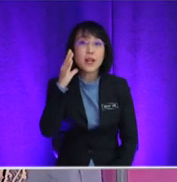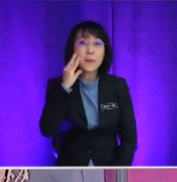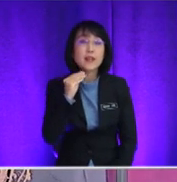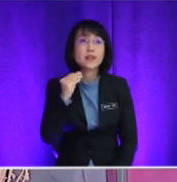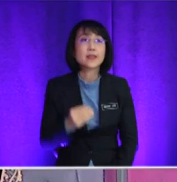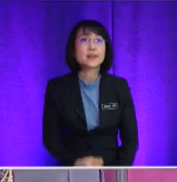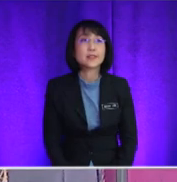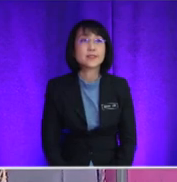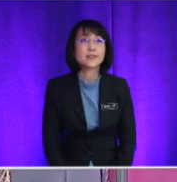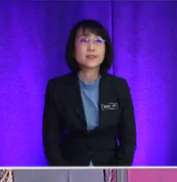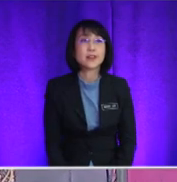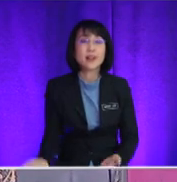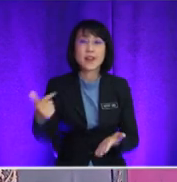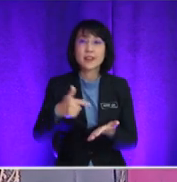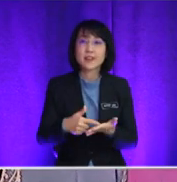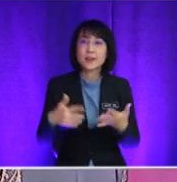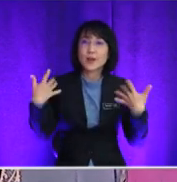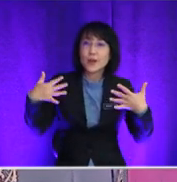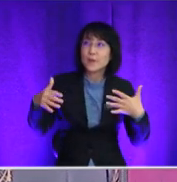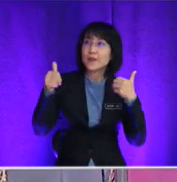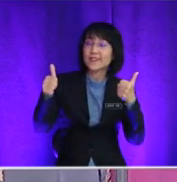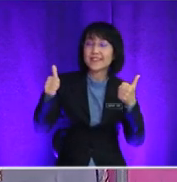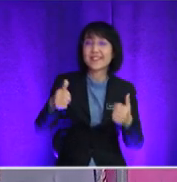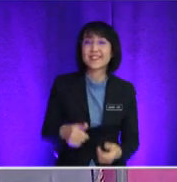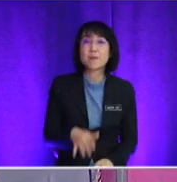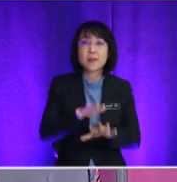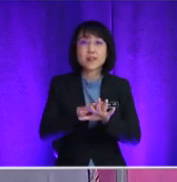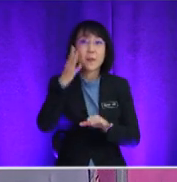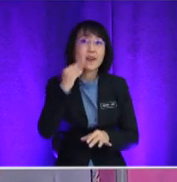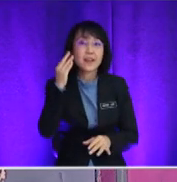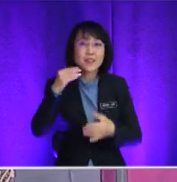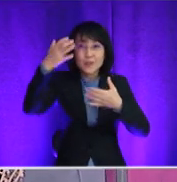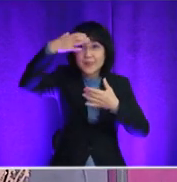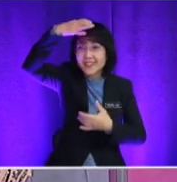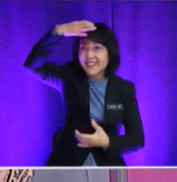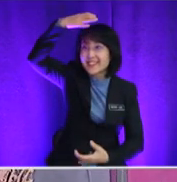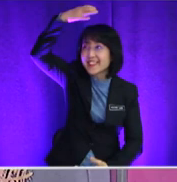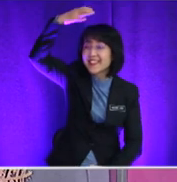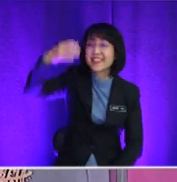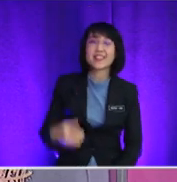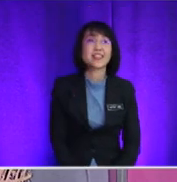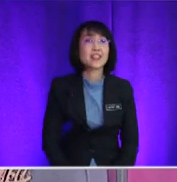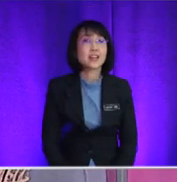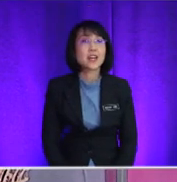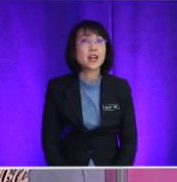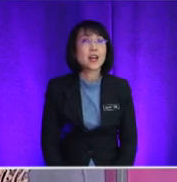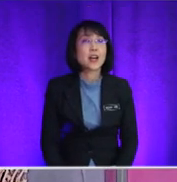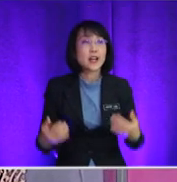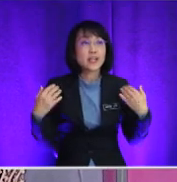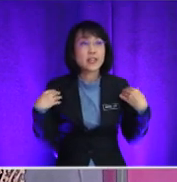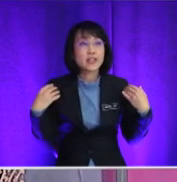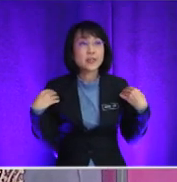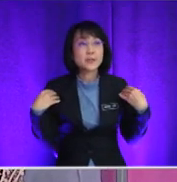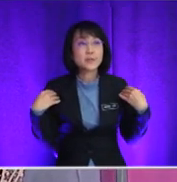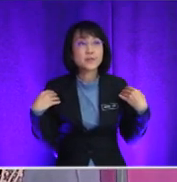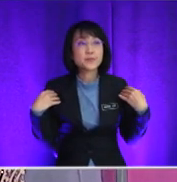hebatlah dia lubang udara untuk peng udaraan di bagian topi itu atas